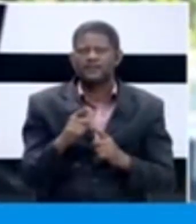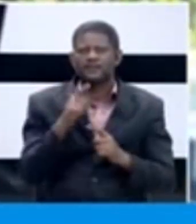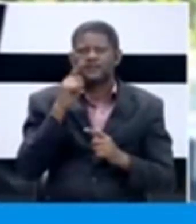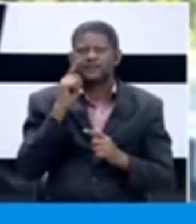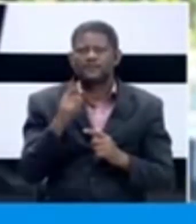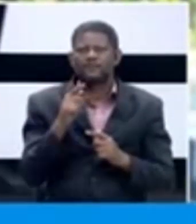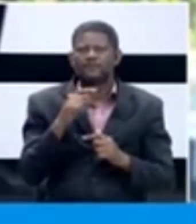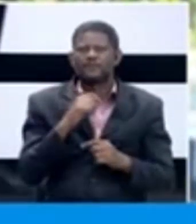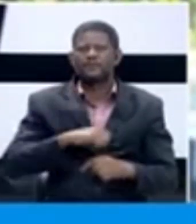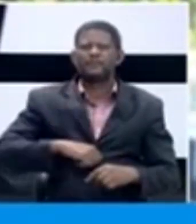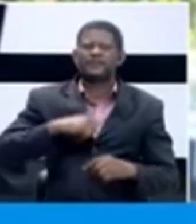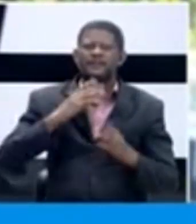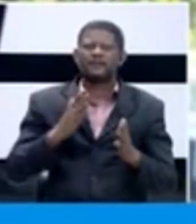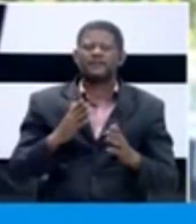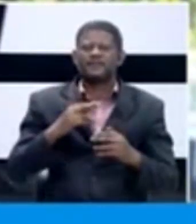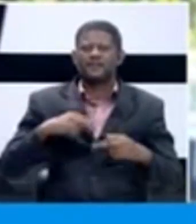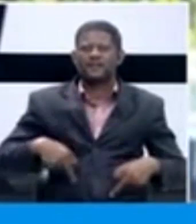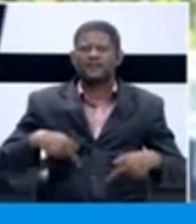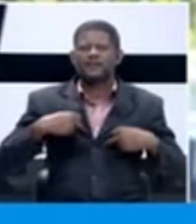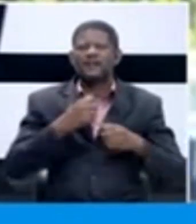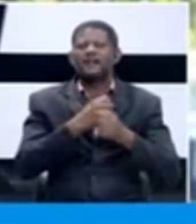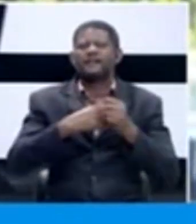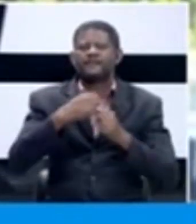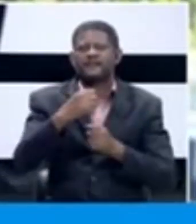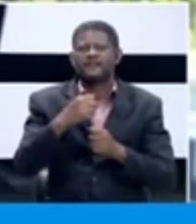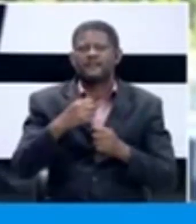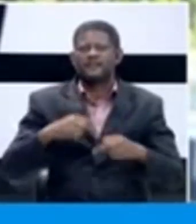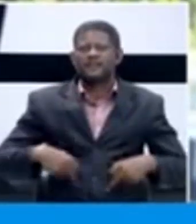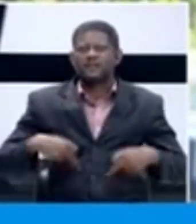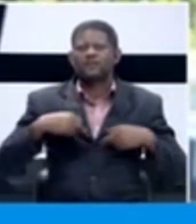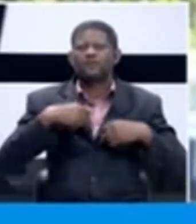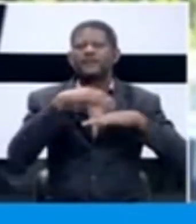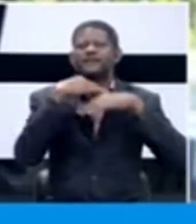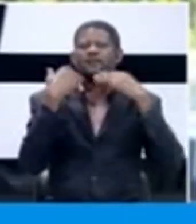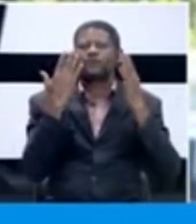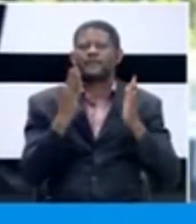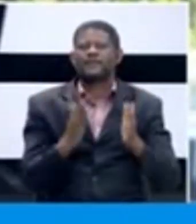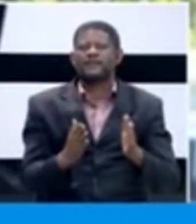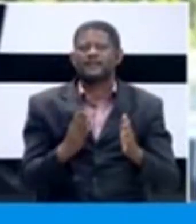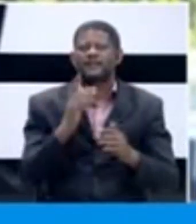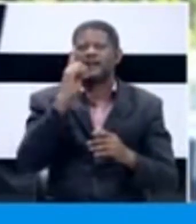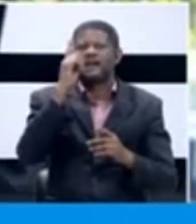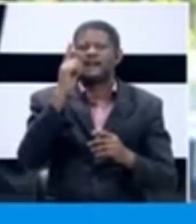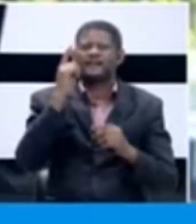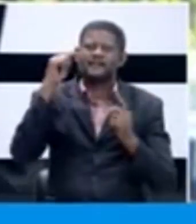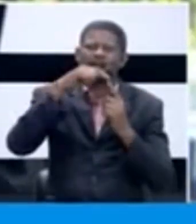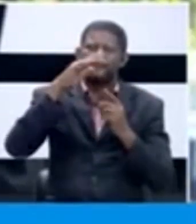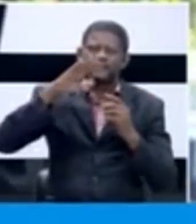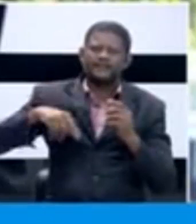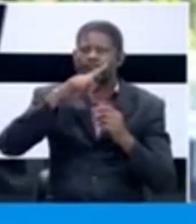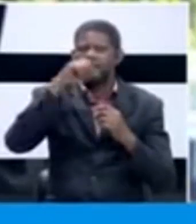ካሕታውያን ህይወትና ኣሕሊፍና ህይወትና ተሰዊኢና ሓደ ክሳዕ እንተርፍ እውን ምእቲ ካብ